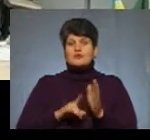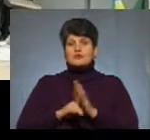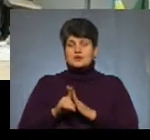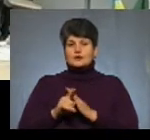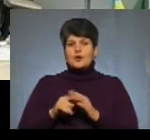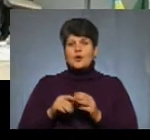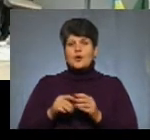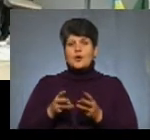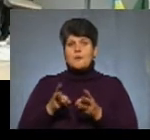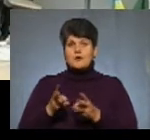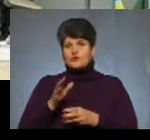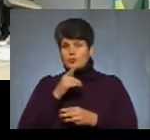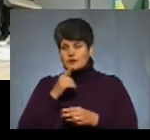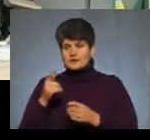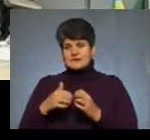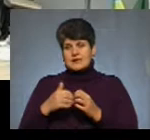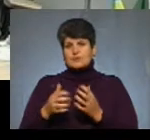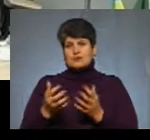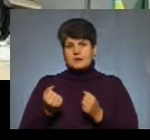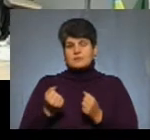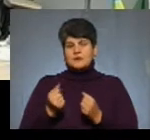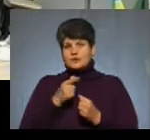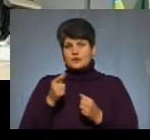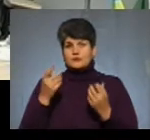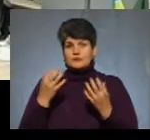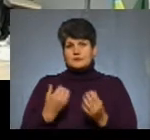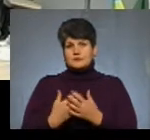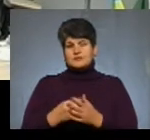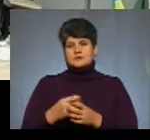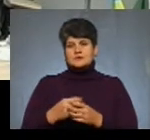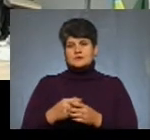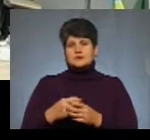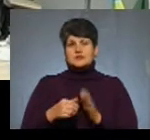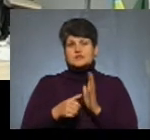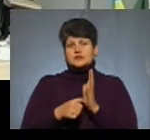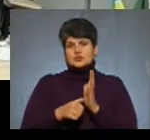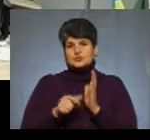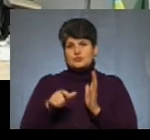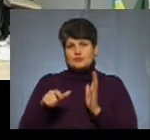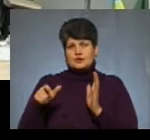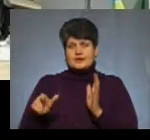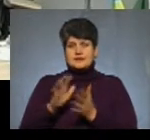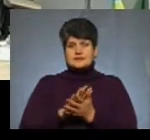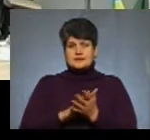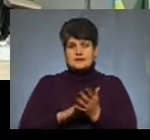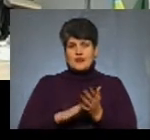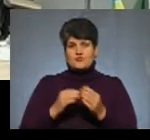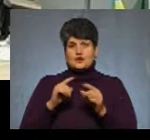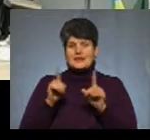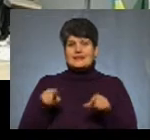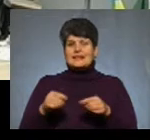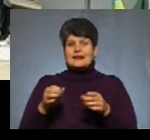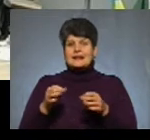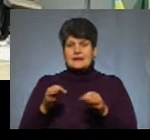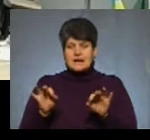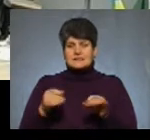періоду. В середньому ми приймали протягом дня близько 600 чоловік з заявою та декларацією. Це не